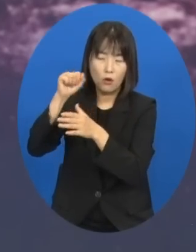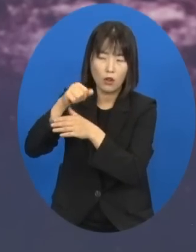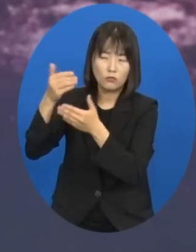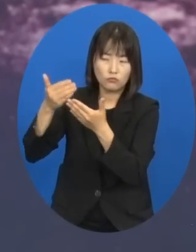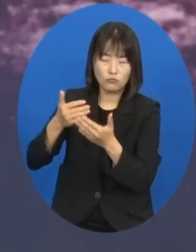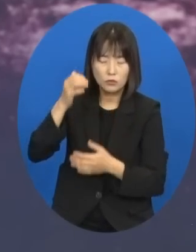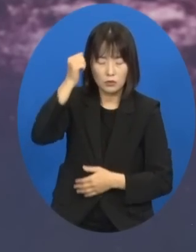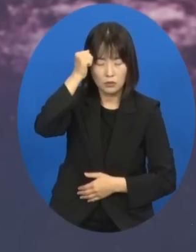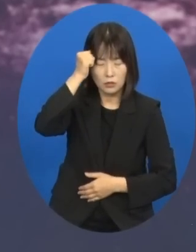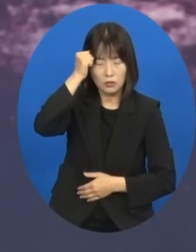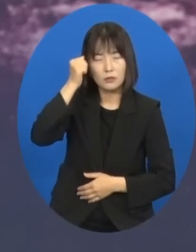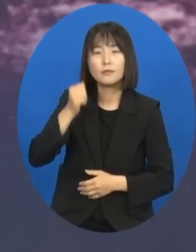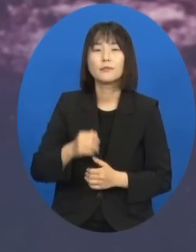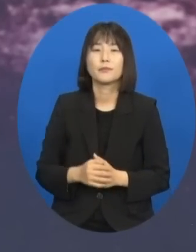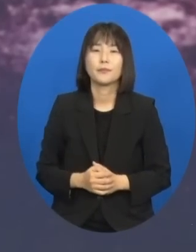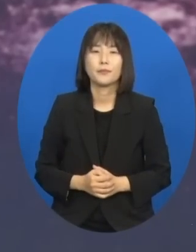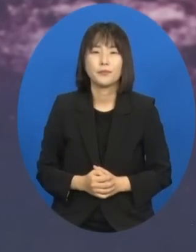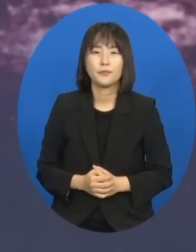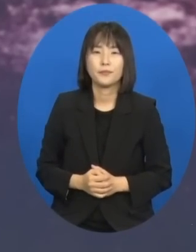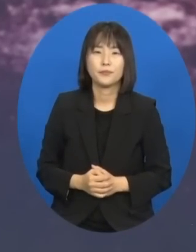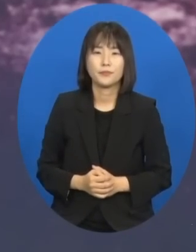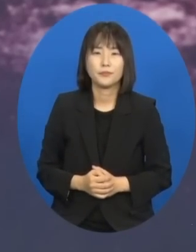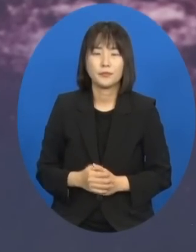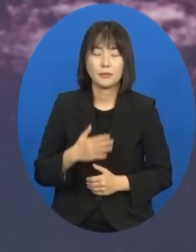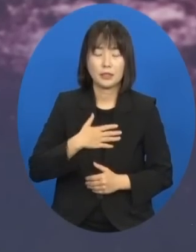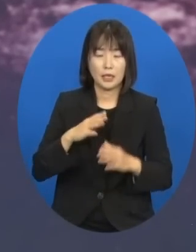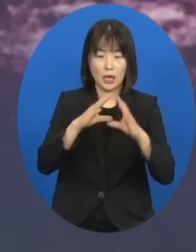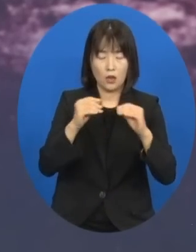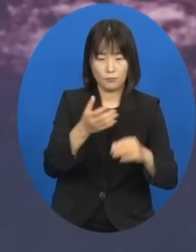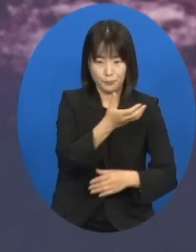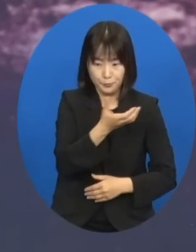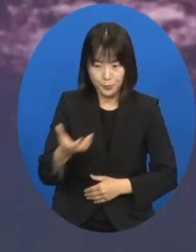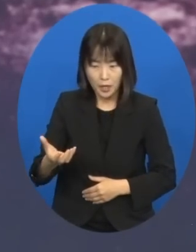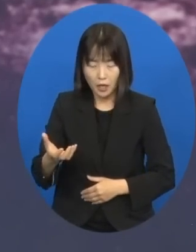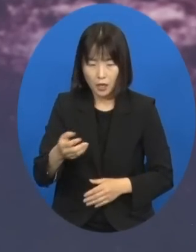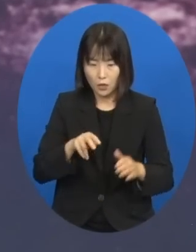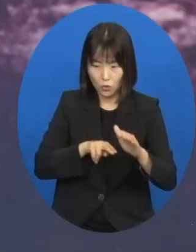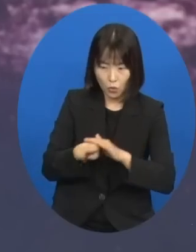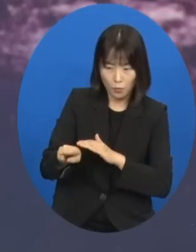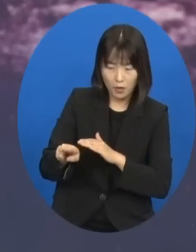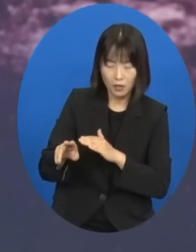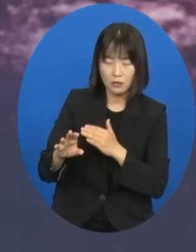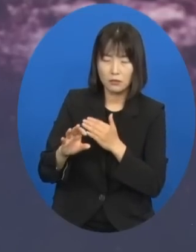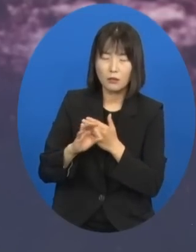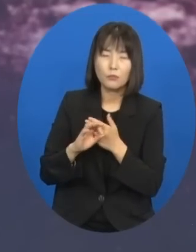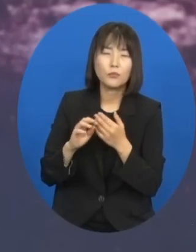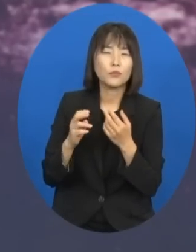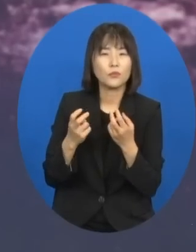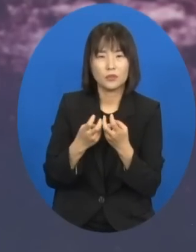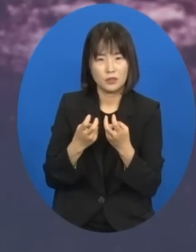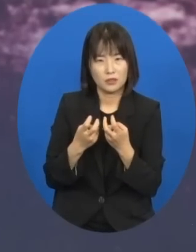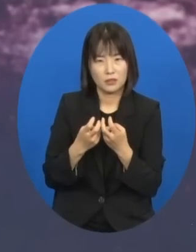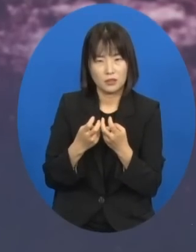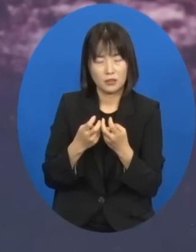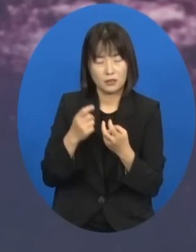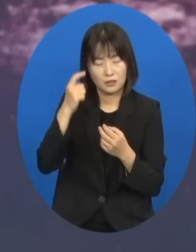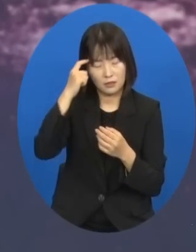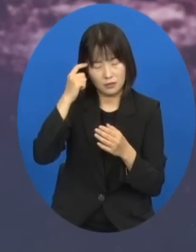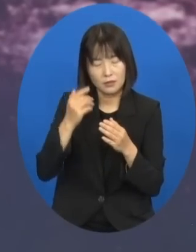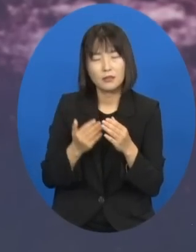기억을 합니다. 제가 애굽으로 도망갔더라면 어떻게 됐을까 하는 생각이 드는